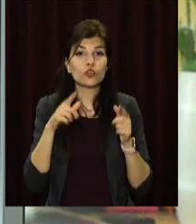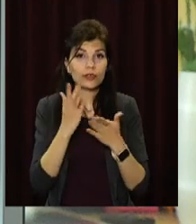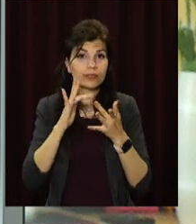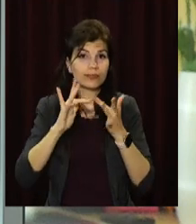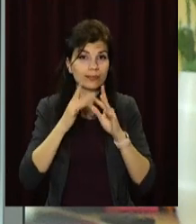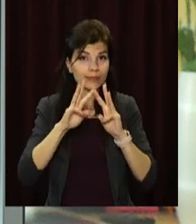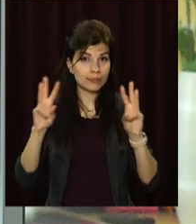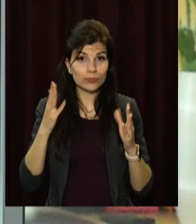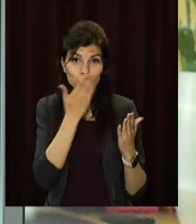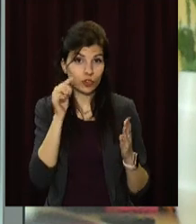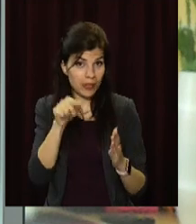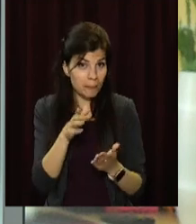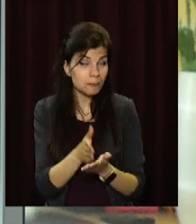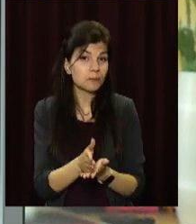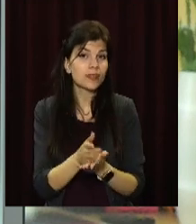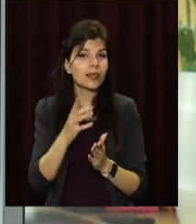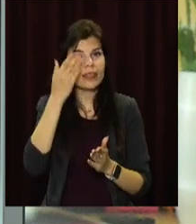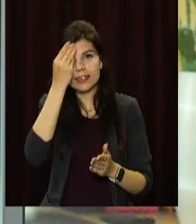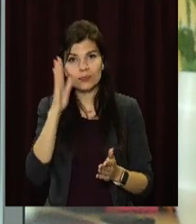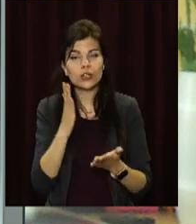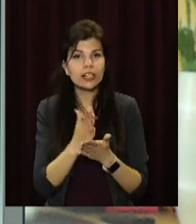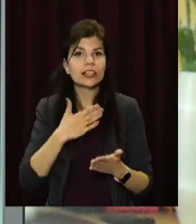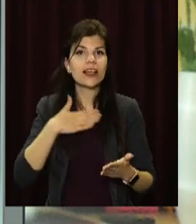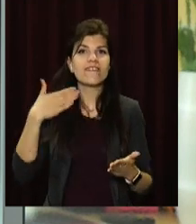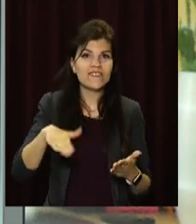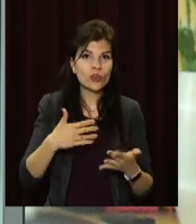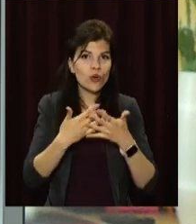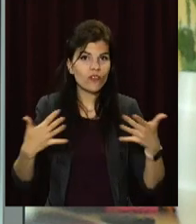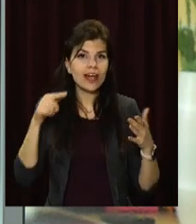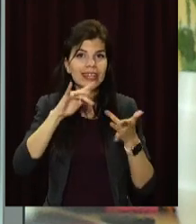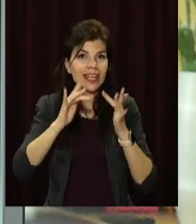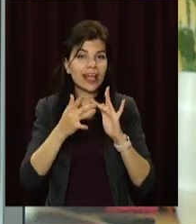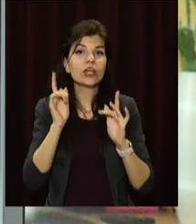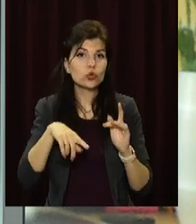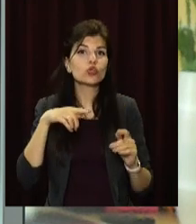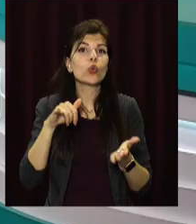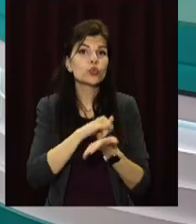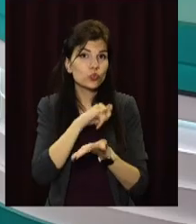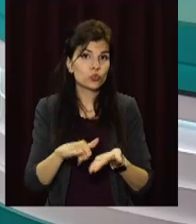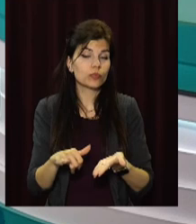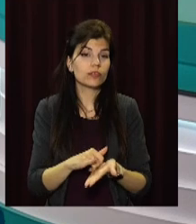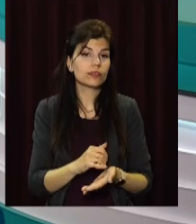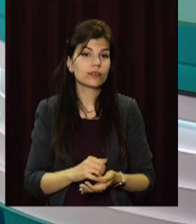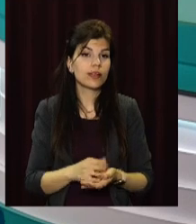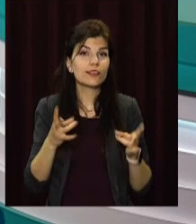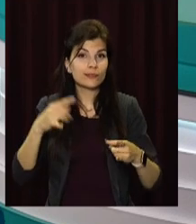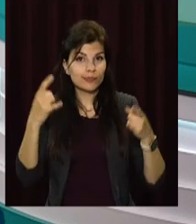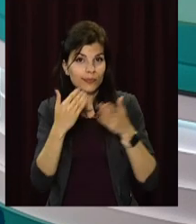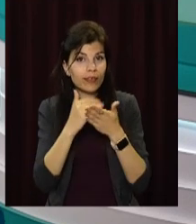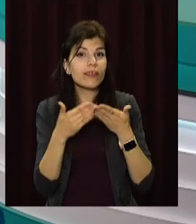сайті opentv.media. Не забувайте і про сюжети в соціальних мережах та на нашому YouTube-каналі.